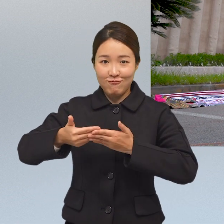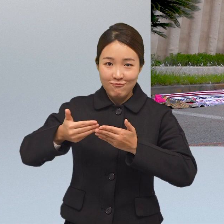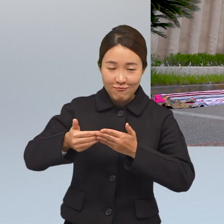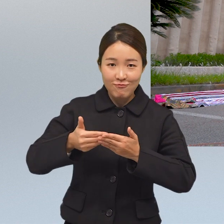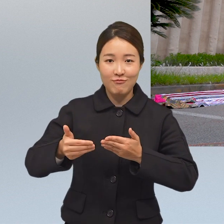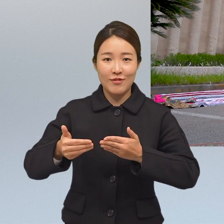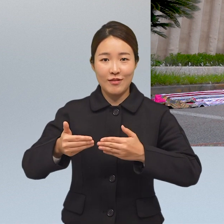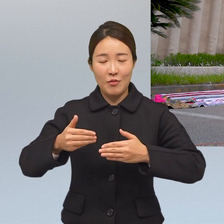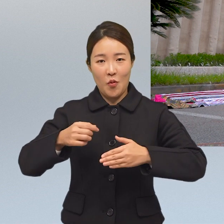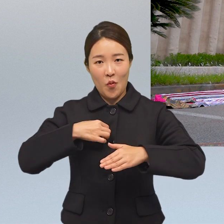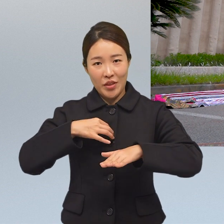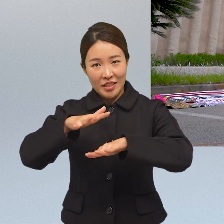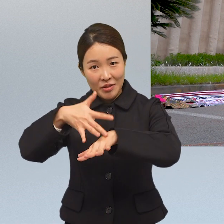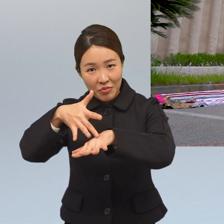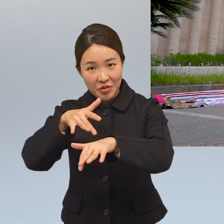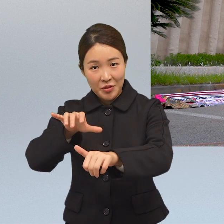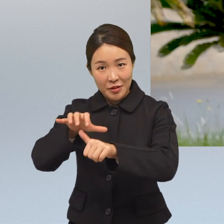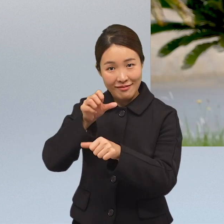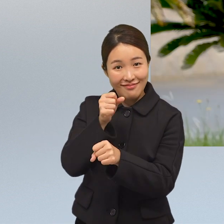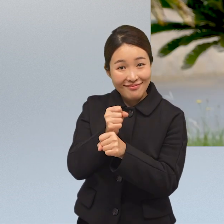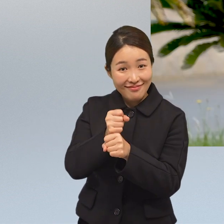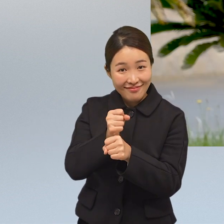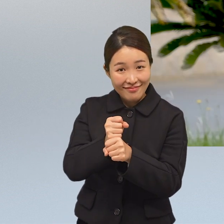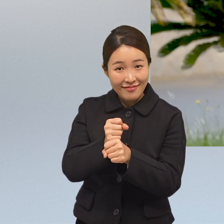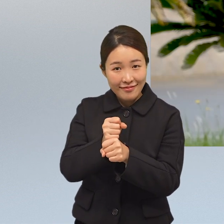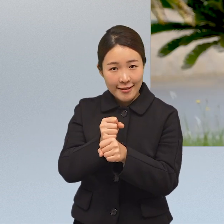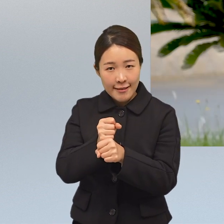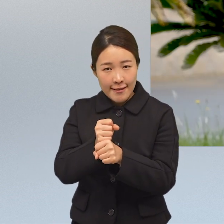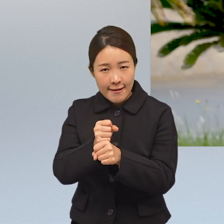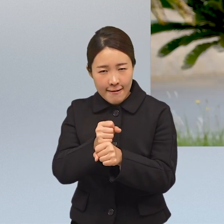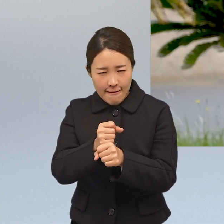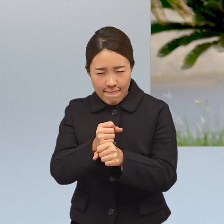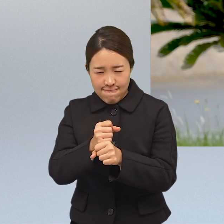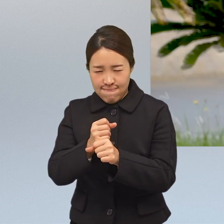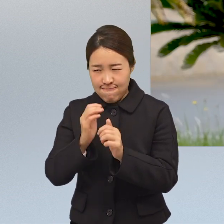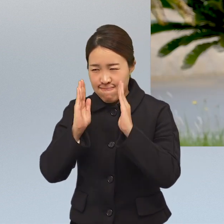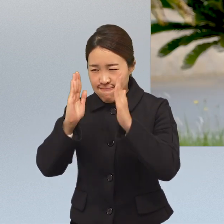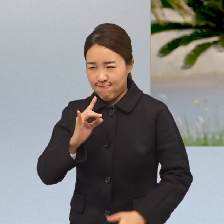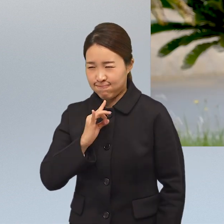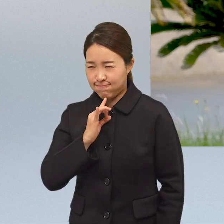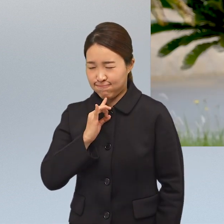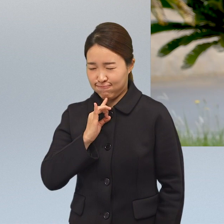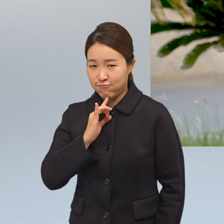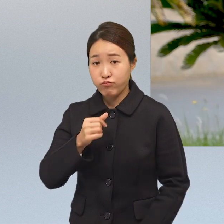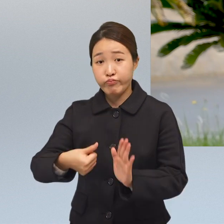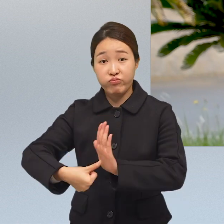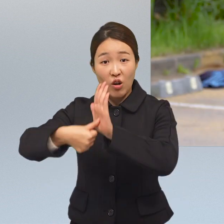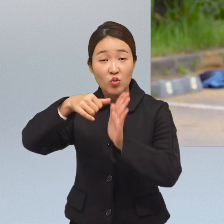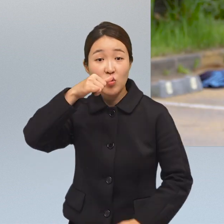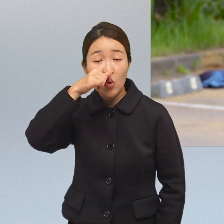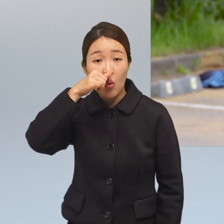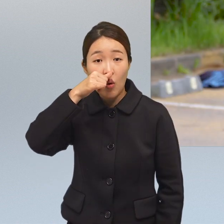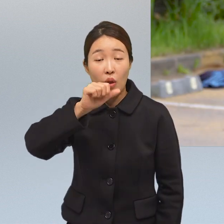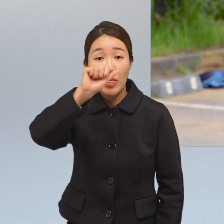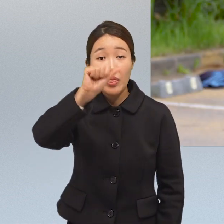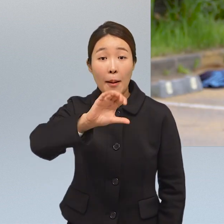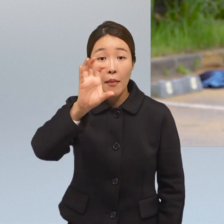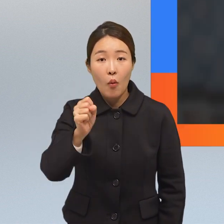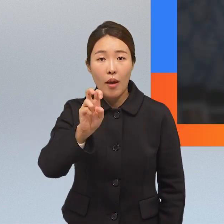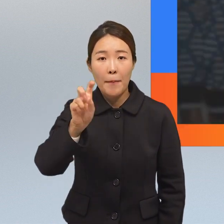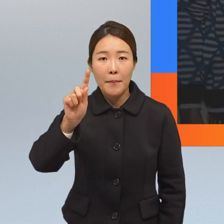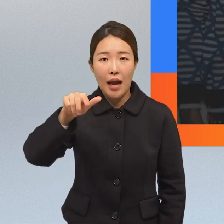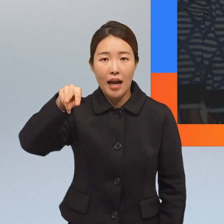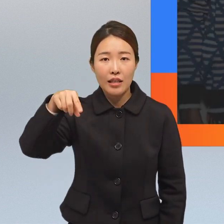뭐 직물의 어떤 특징을 이용해서 만드는 그런 방향성을 또 지향하는 브랜드도 있거든요. 네. 남아공에